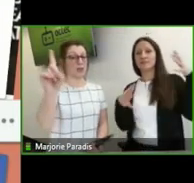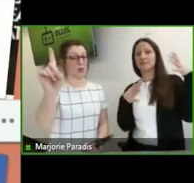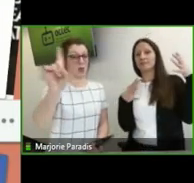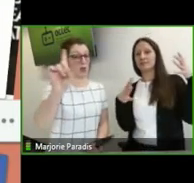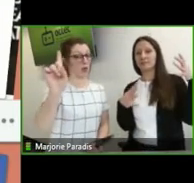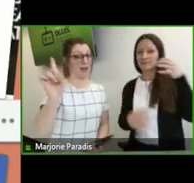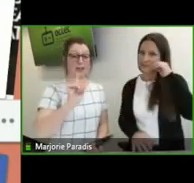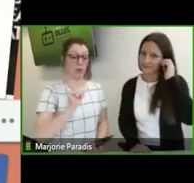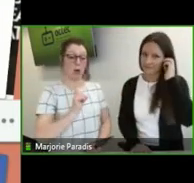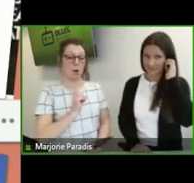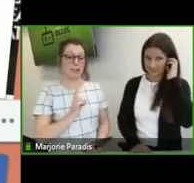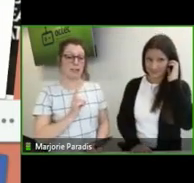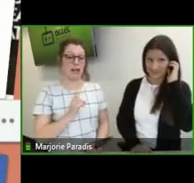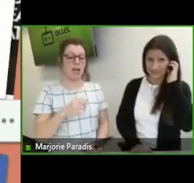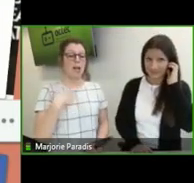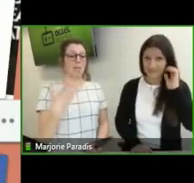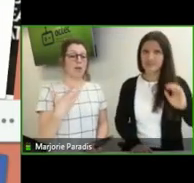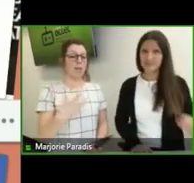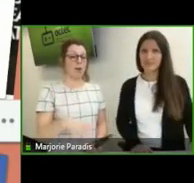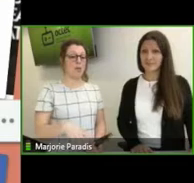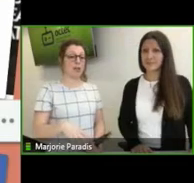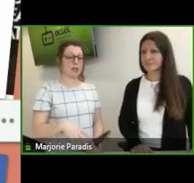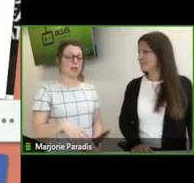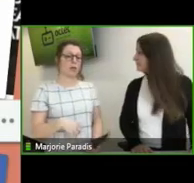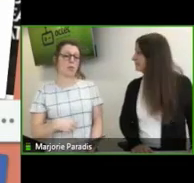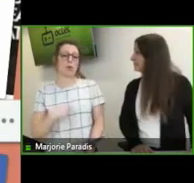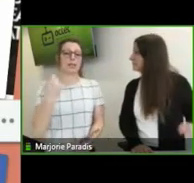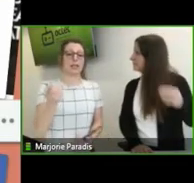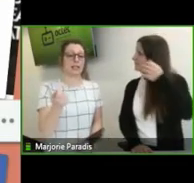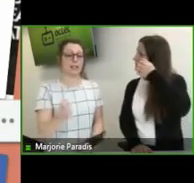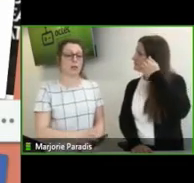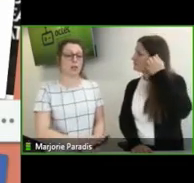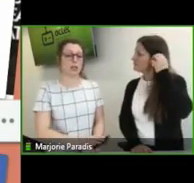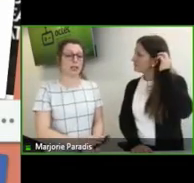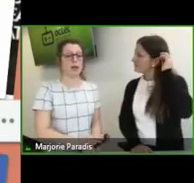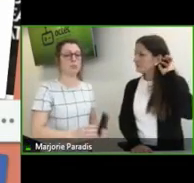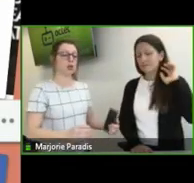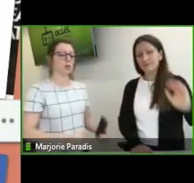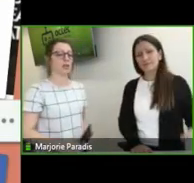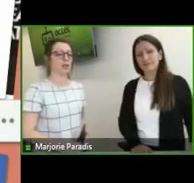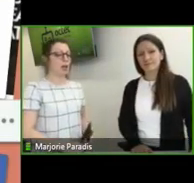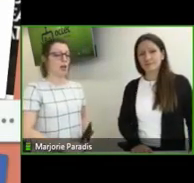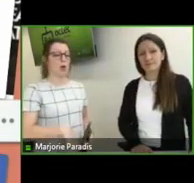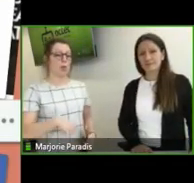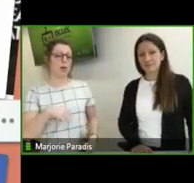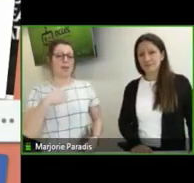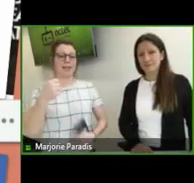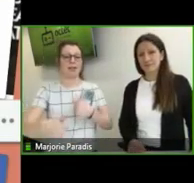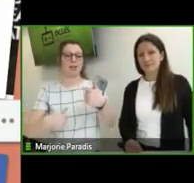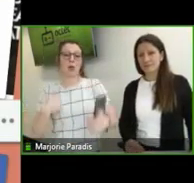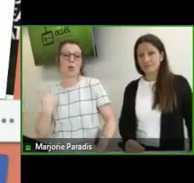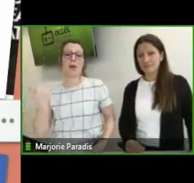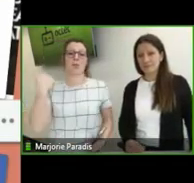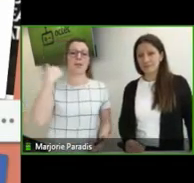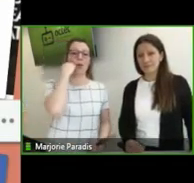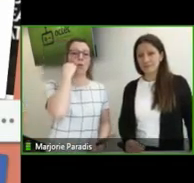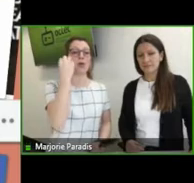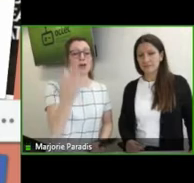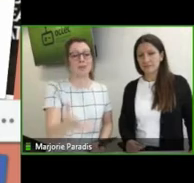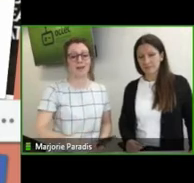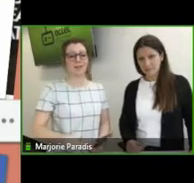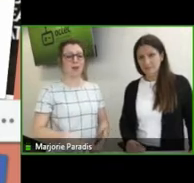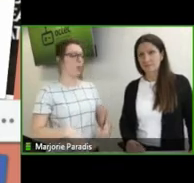vient juste d'une plateforme, là, on s'entend. Mais probablement que si on vous posait la question, vous seriez capable de nommer qu'on peut partager, on peut aimer,